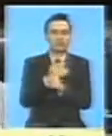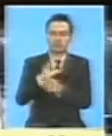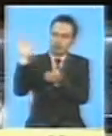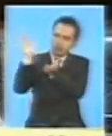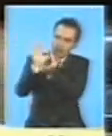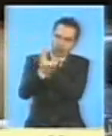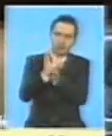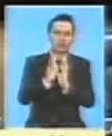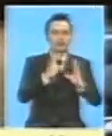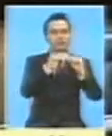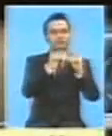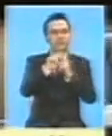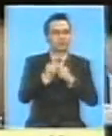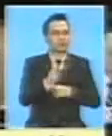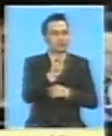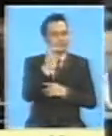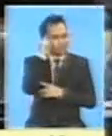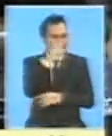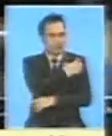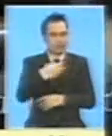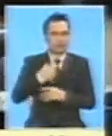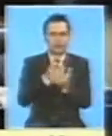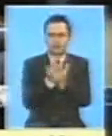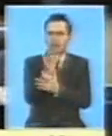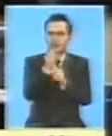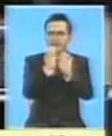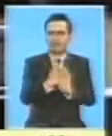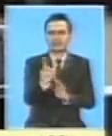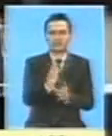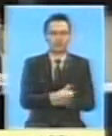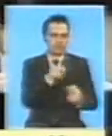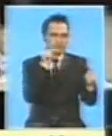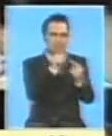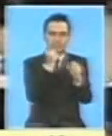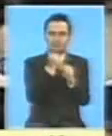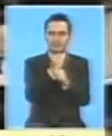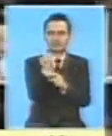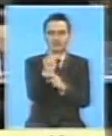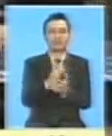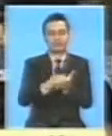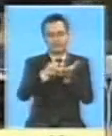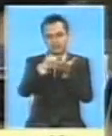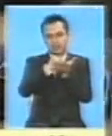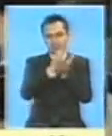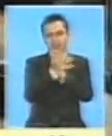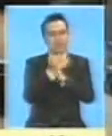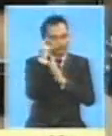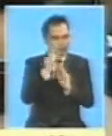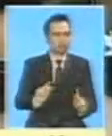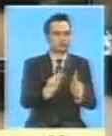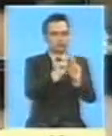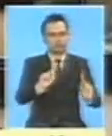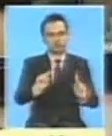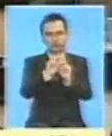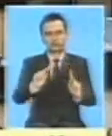ามาประชุมสัมมนาวีซ่าจะทำยังไงวีซ่ารันจะทำยังไงผมได้สั่งการชั้นต้นไปแล้วนะครับเดี๋ยวก็คงแก้ไขปัญหาในระดับกระทรวงทบวงกรมต่